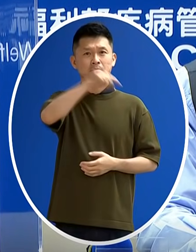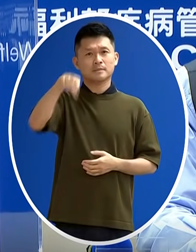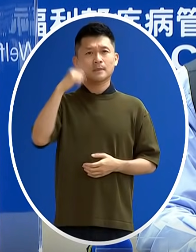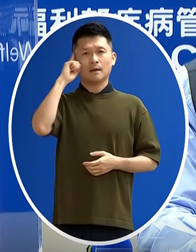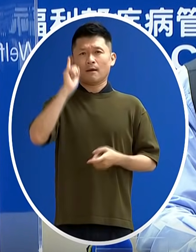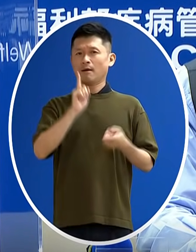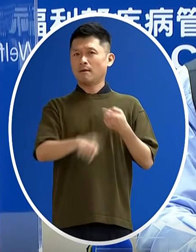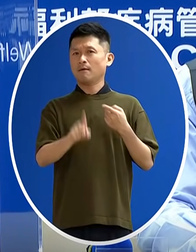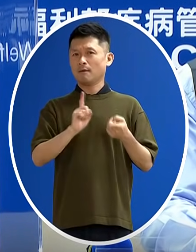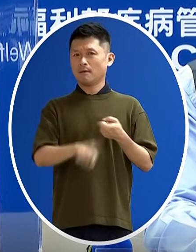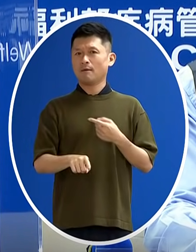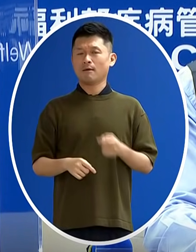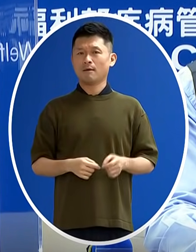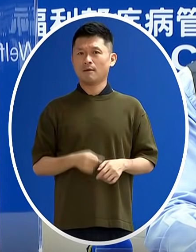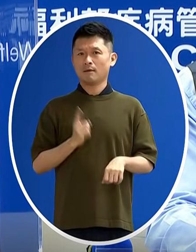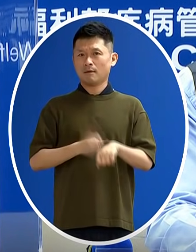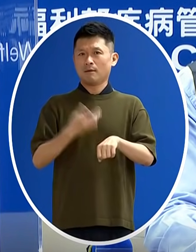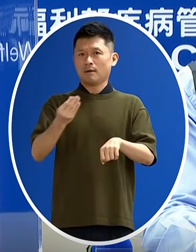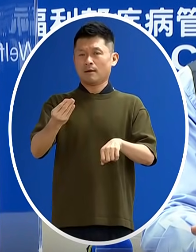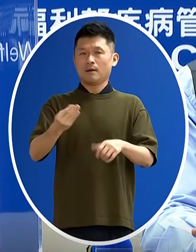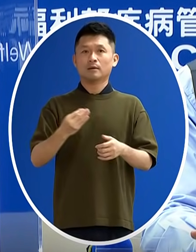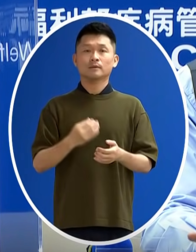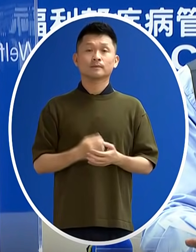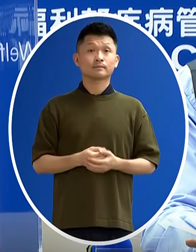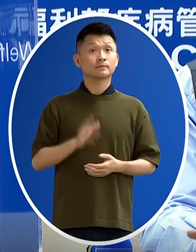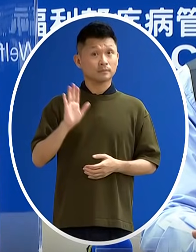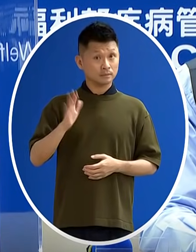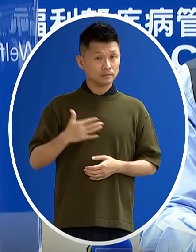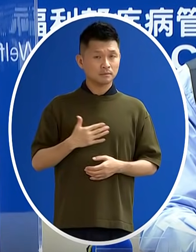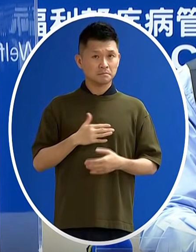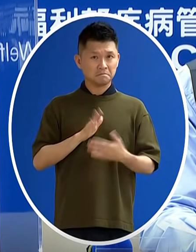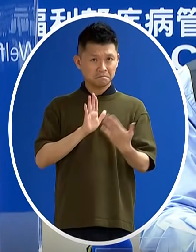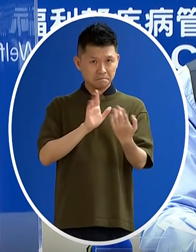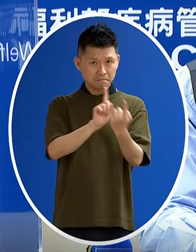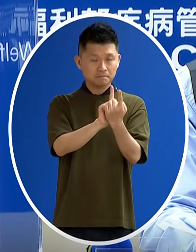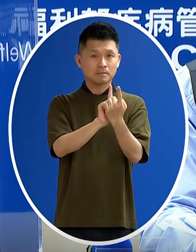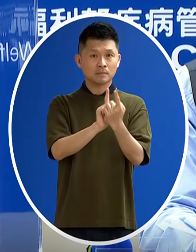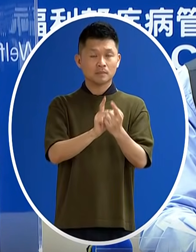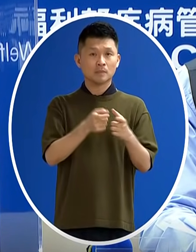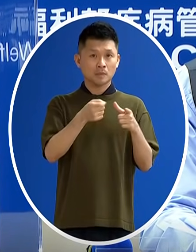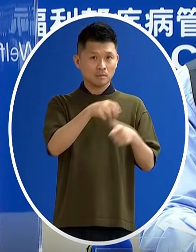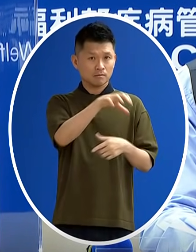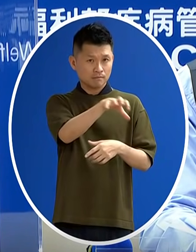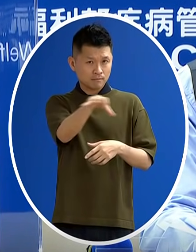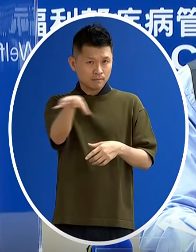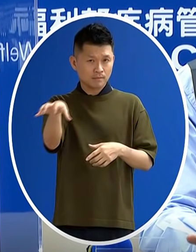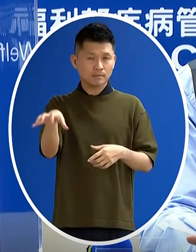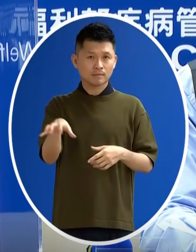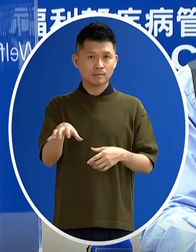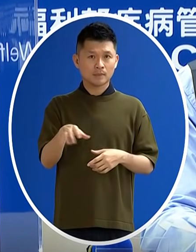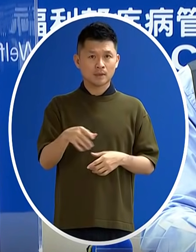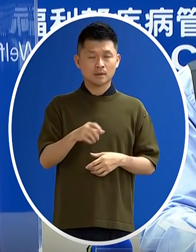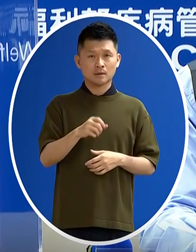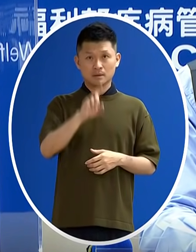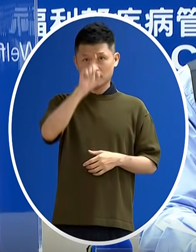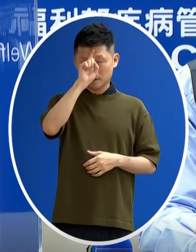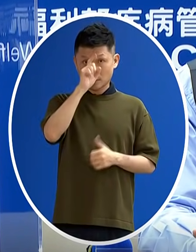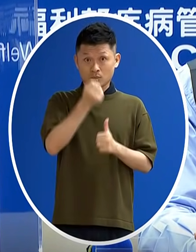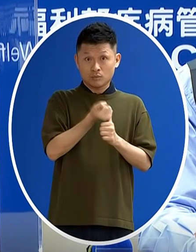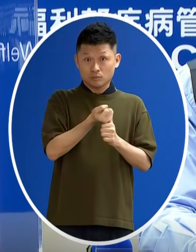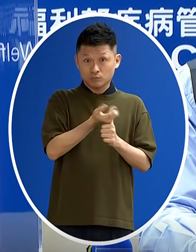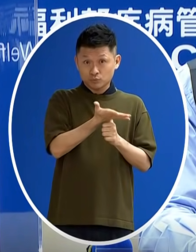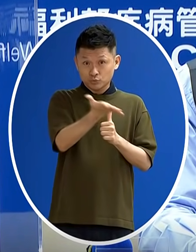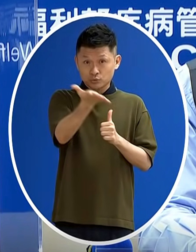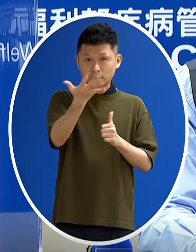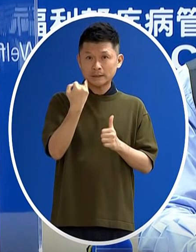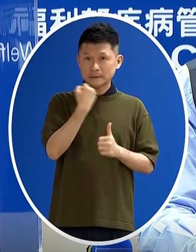得不合情理的地方，可是事实上是面对的所有的公共，我们希望把这样的一个可能的传播能